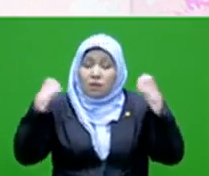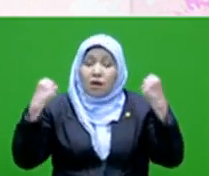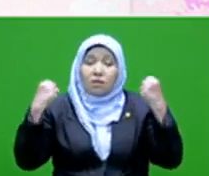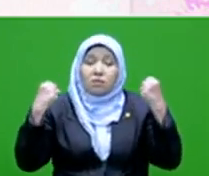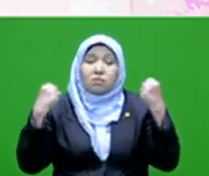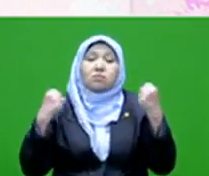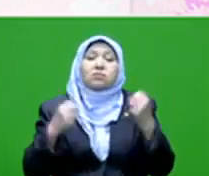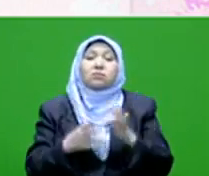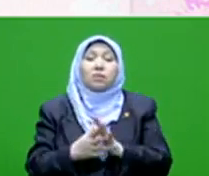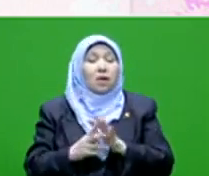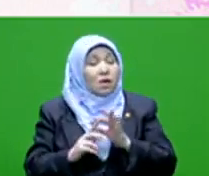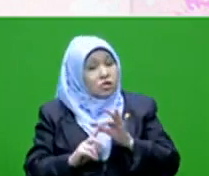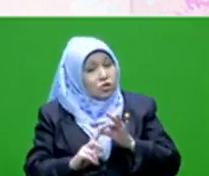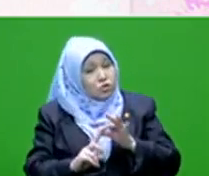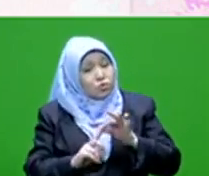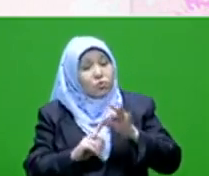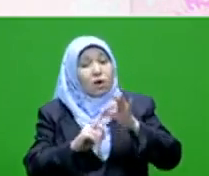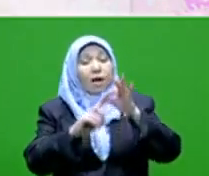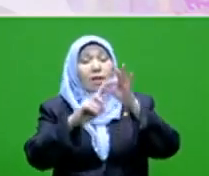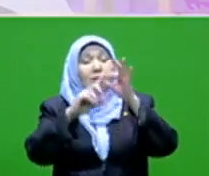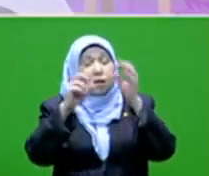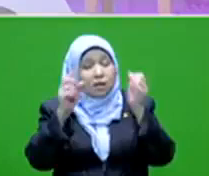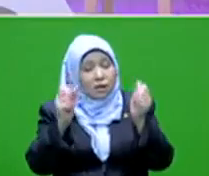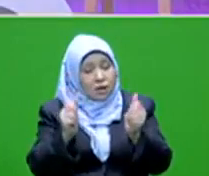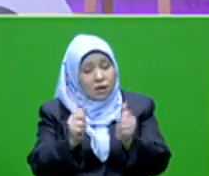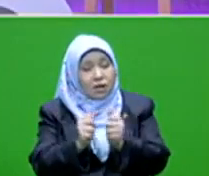quwwa illa